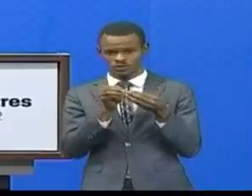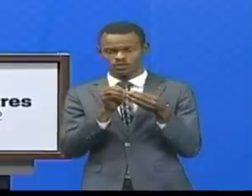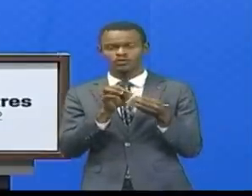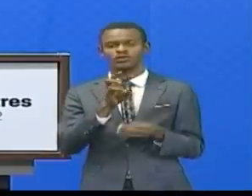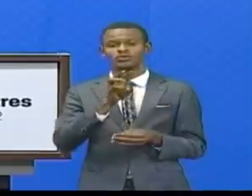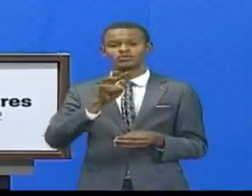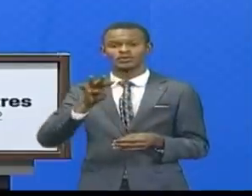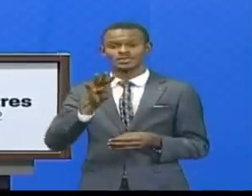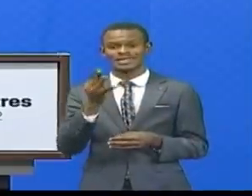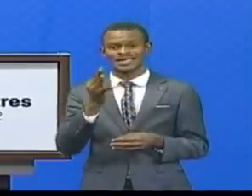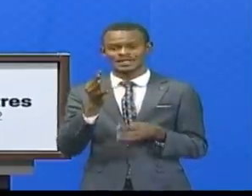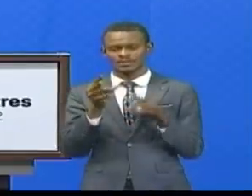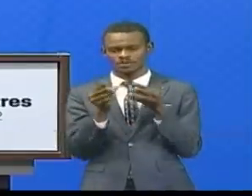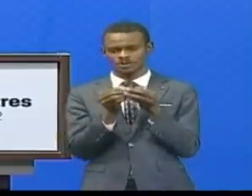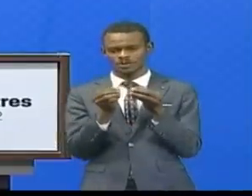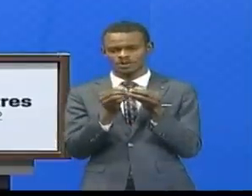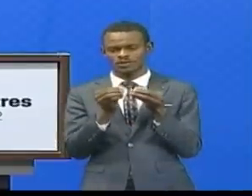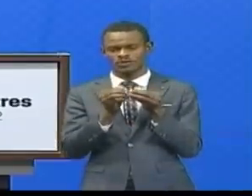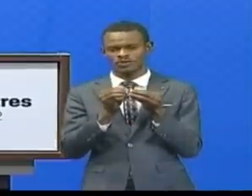la République.